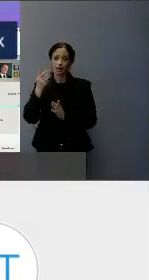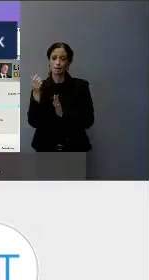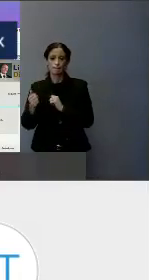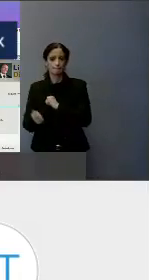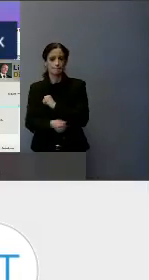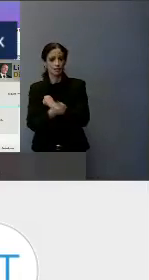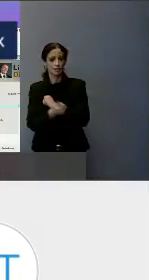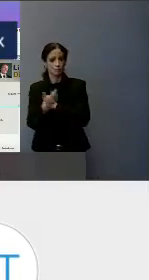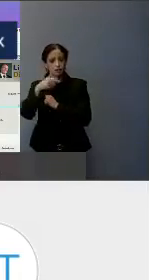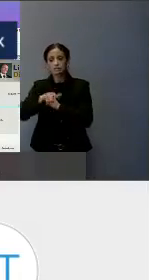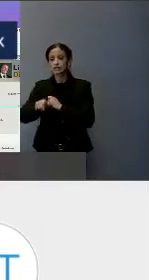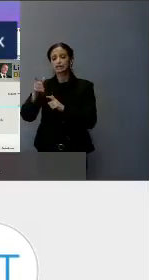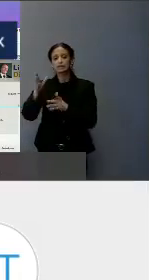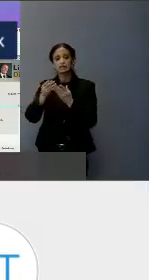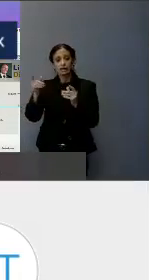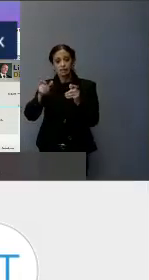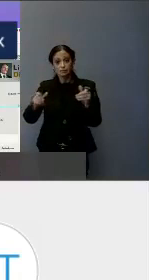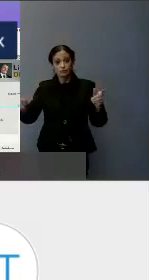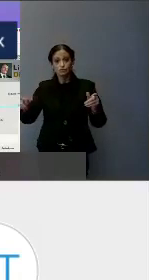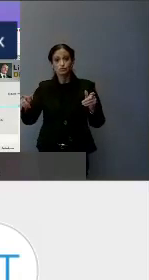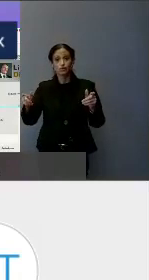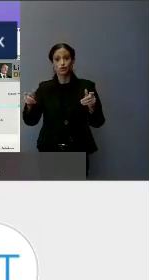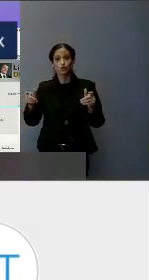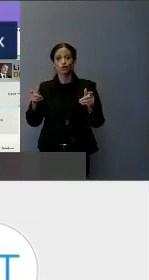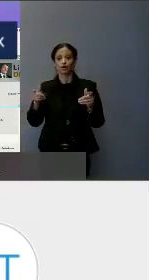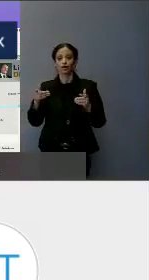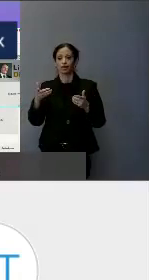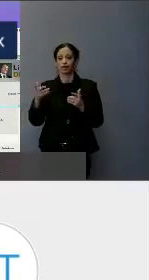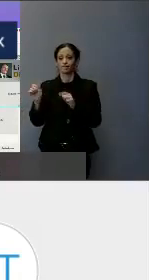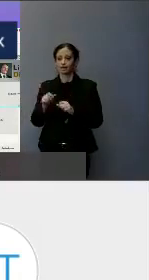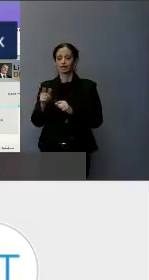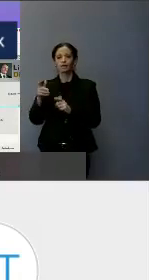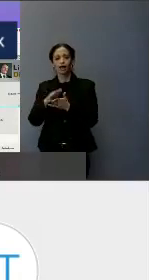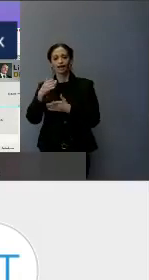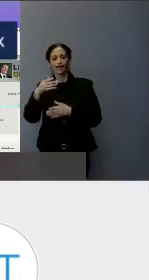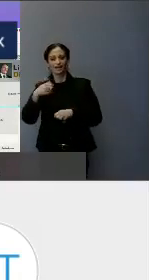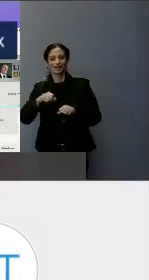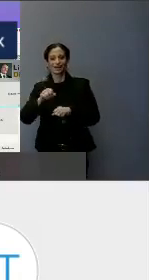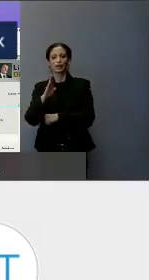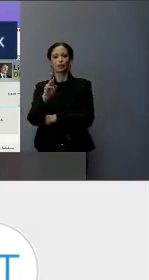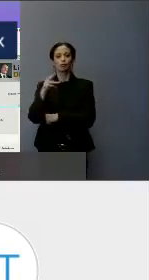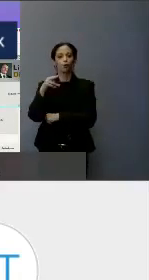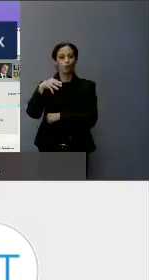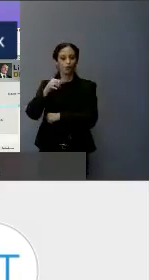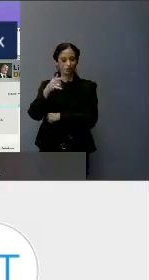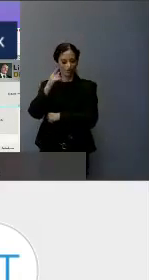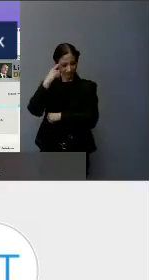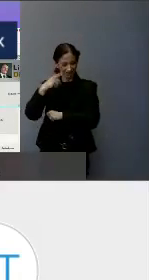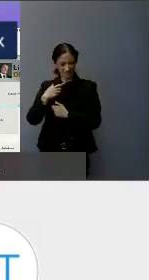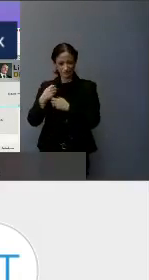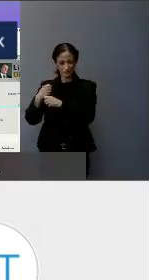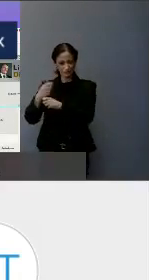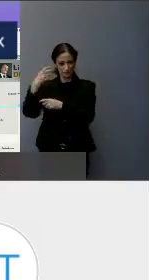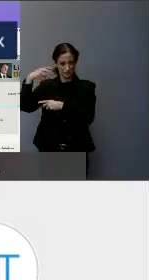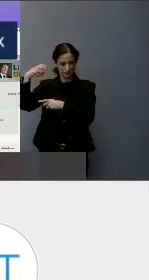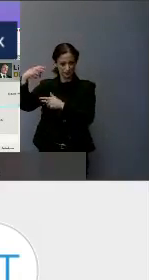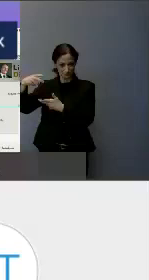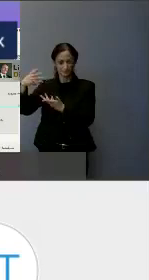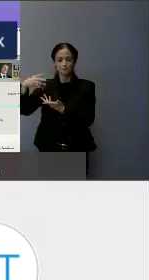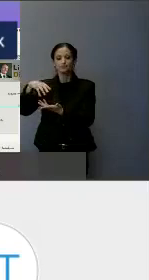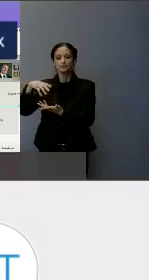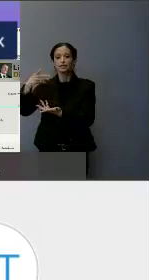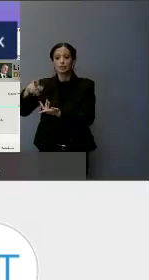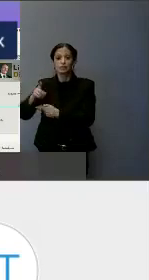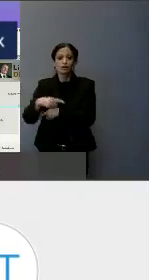anche brumotti gli fa un regalino ma tutti dicono un minuto ma se 500 macchine si fermano minuta durante la giornata sono